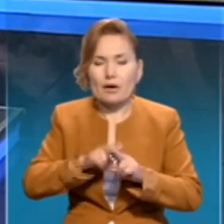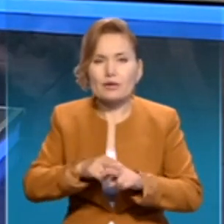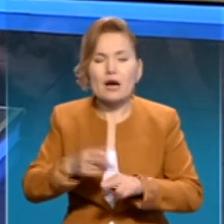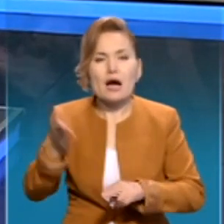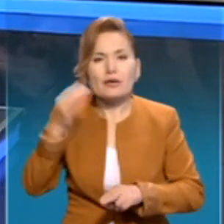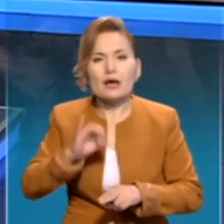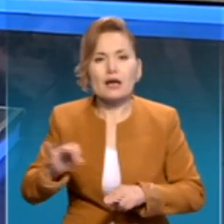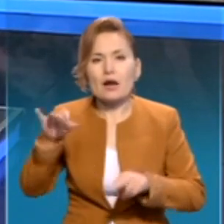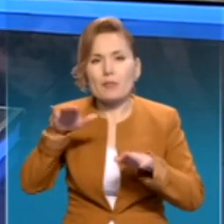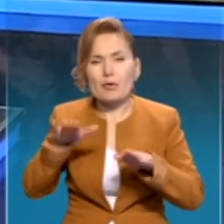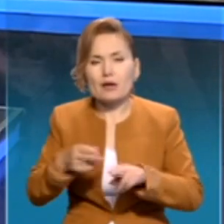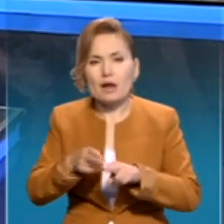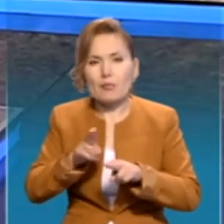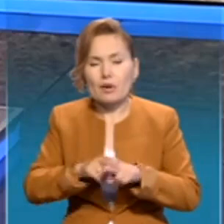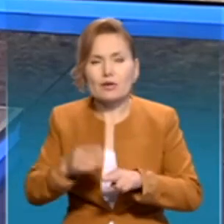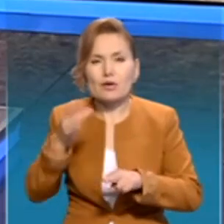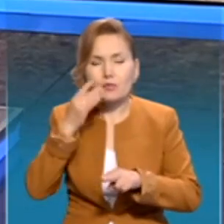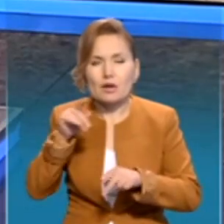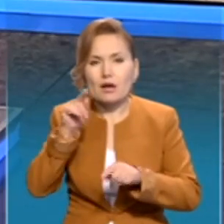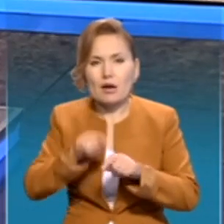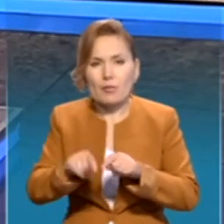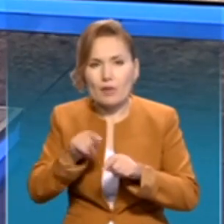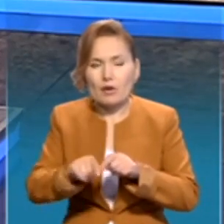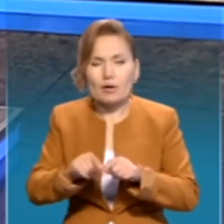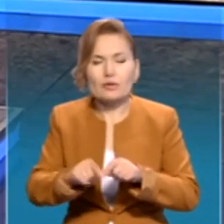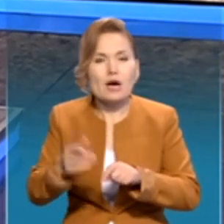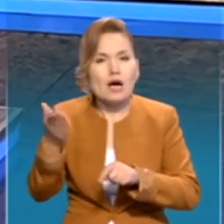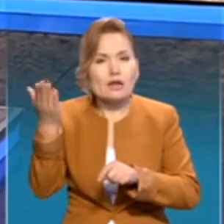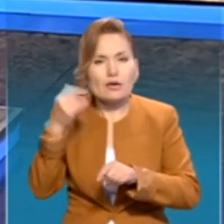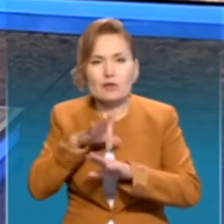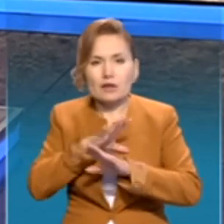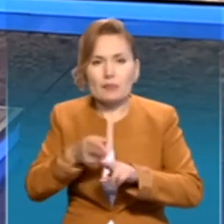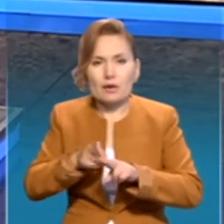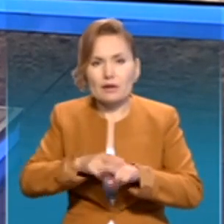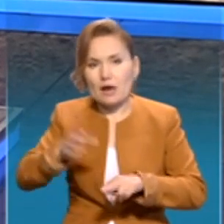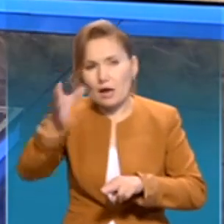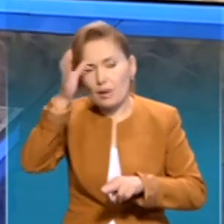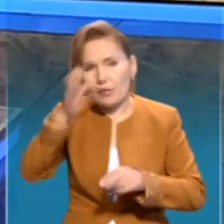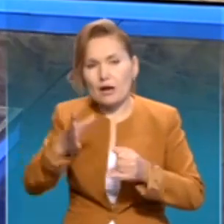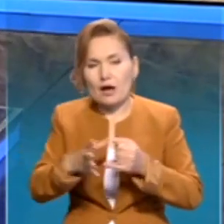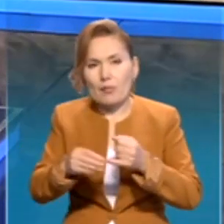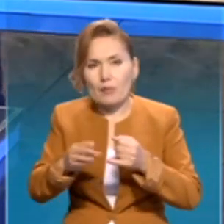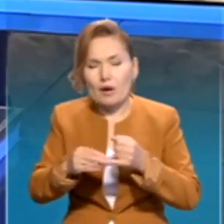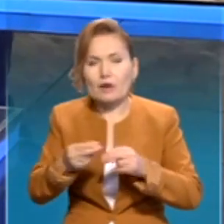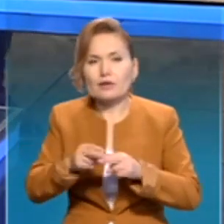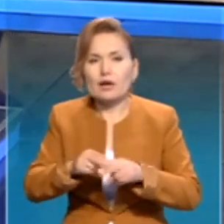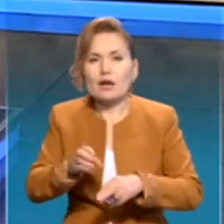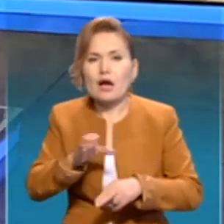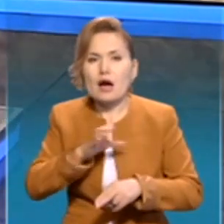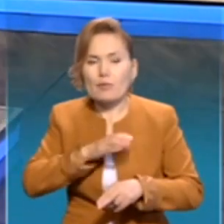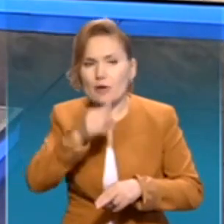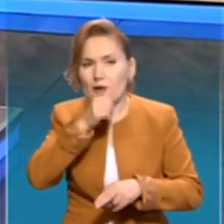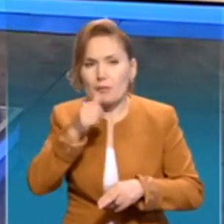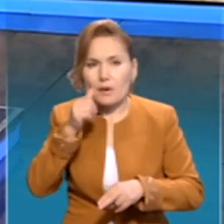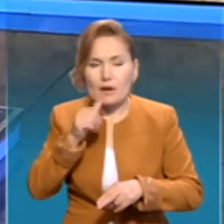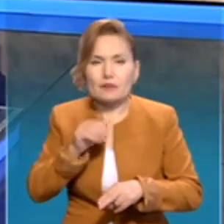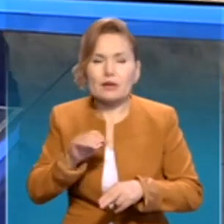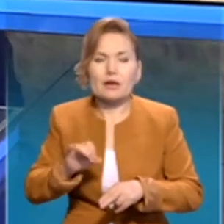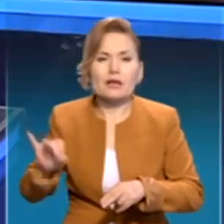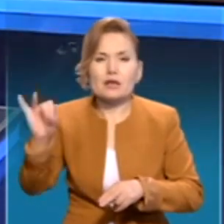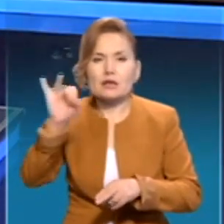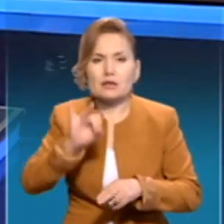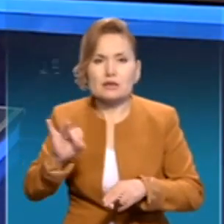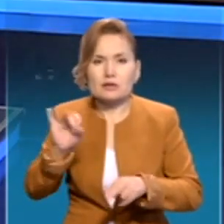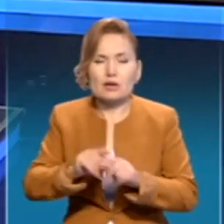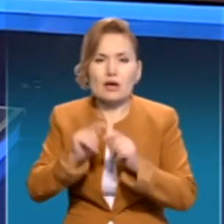өңірдегі тарихи орындар кешенді түрде зерделенбеген еді. Сондықтан ғалымдар қойнауына сыр бүккен көне кешеннің талай